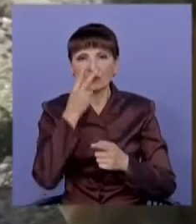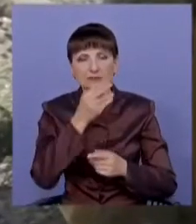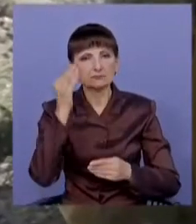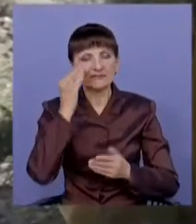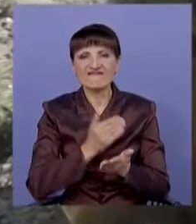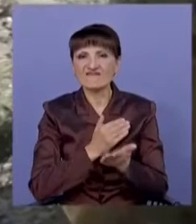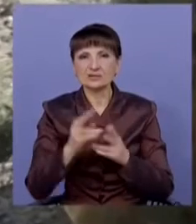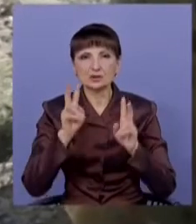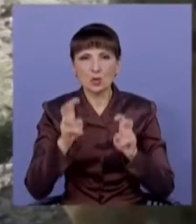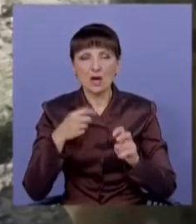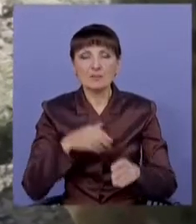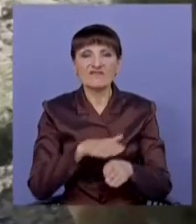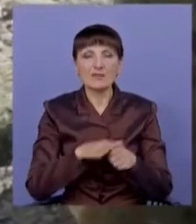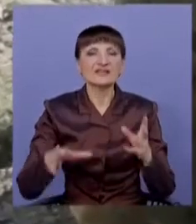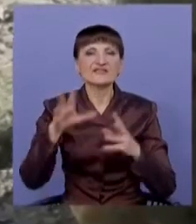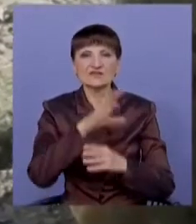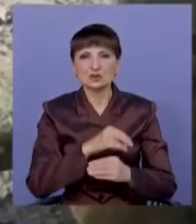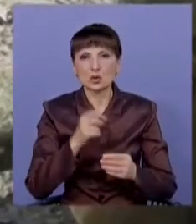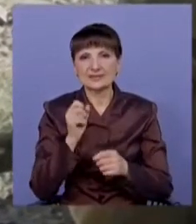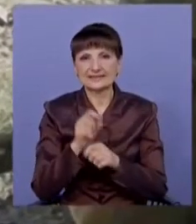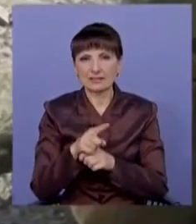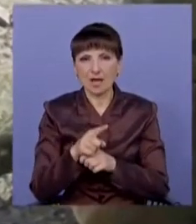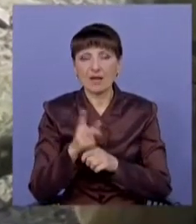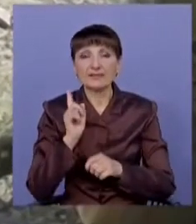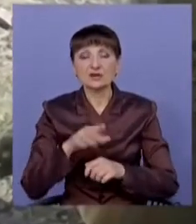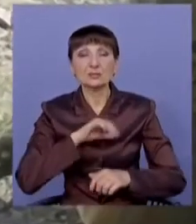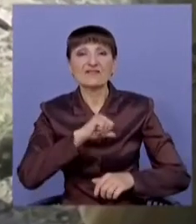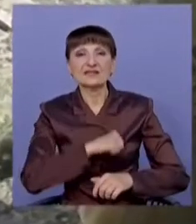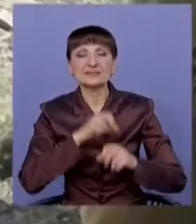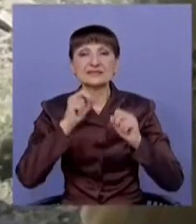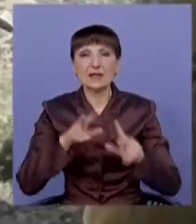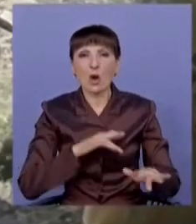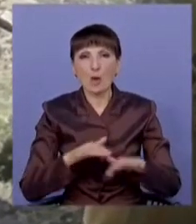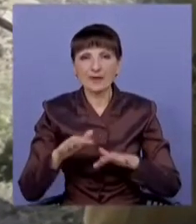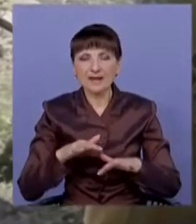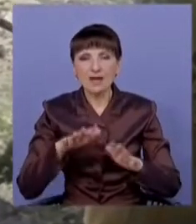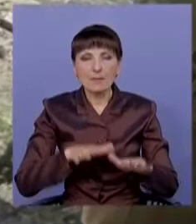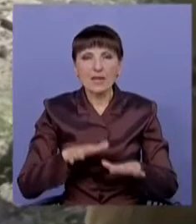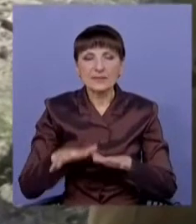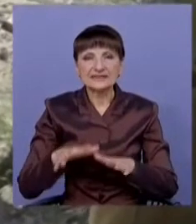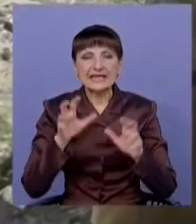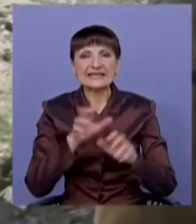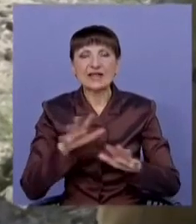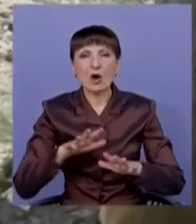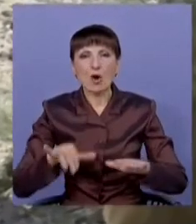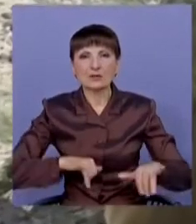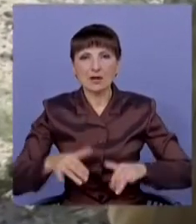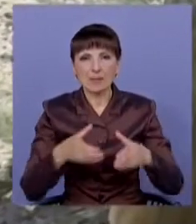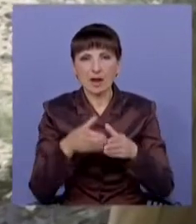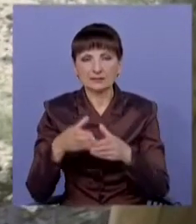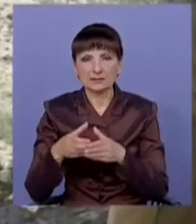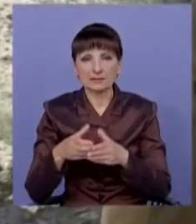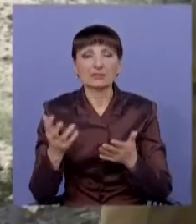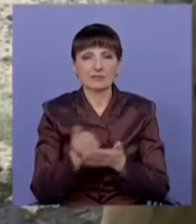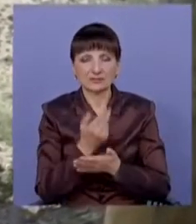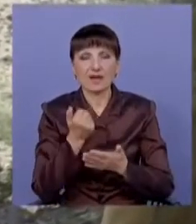Мы слаженно выполнили спецоперацию. Также мы вели разведку в рамках специальной операции по локализации незаконных вооруженных формирований. Считаю,